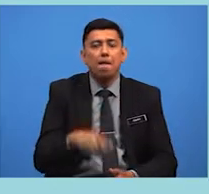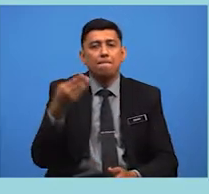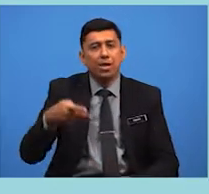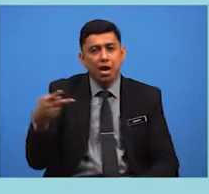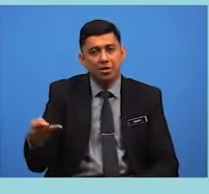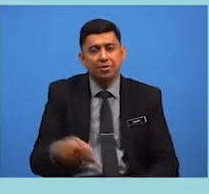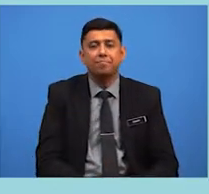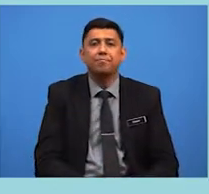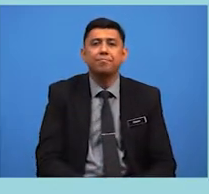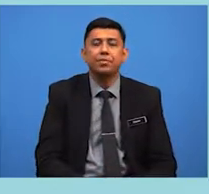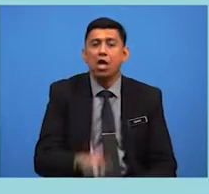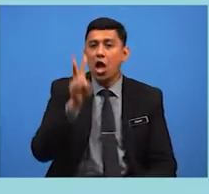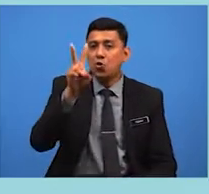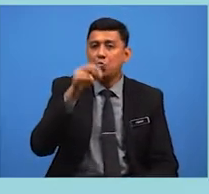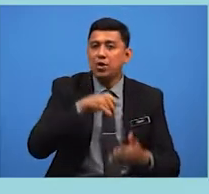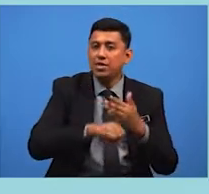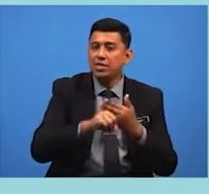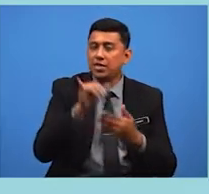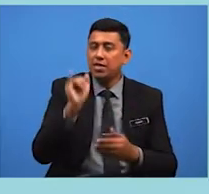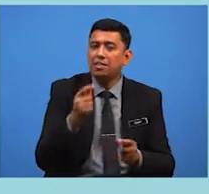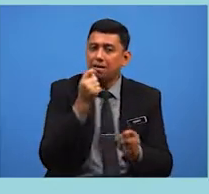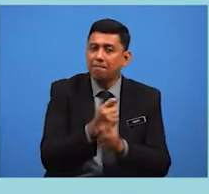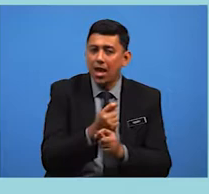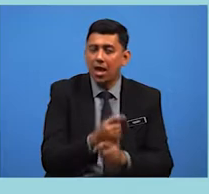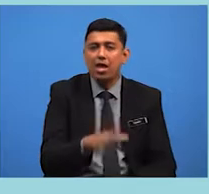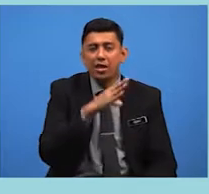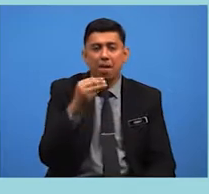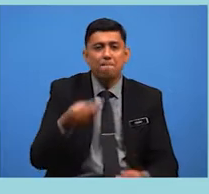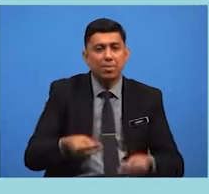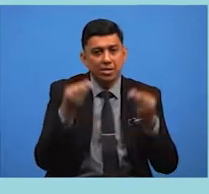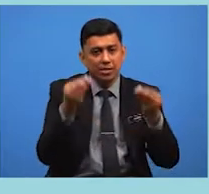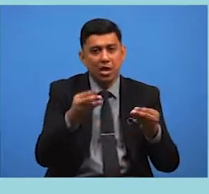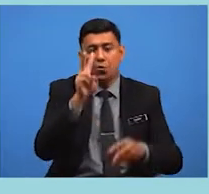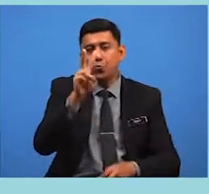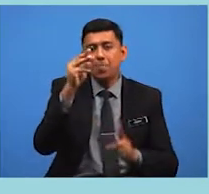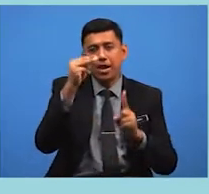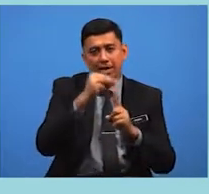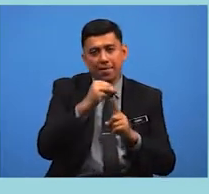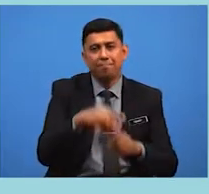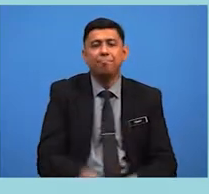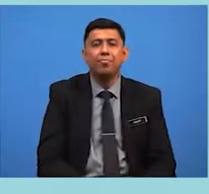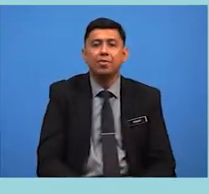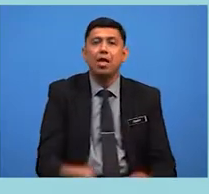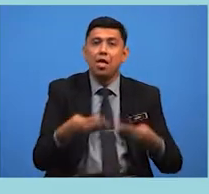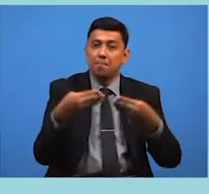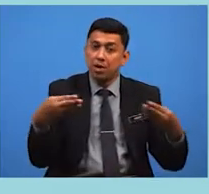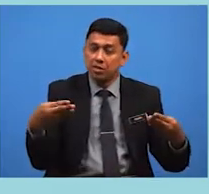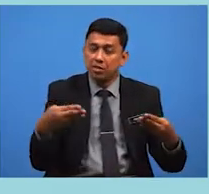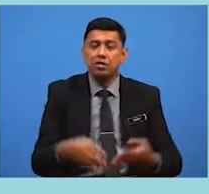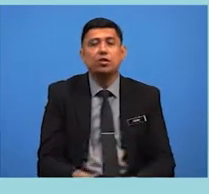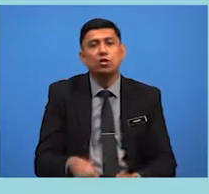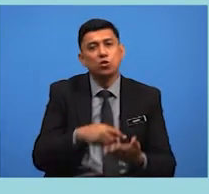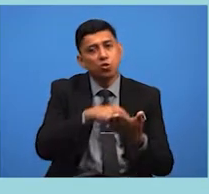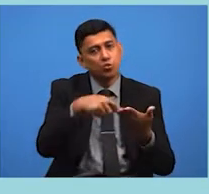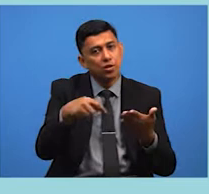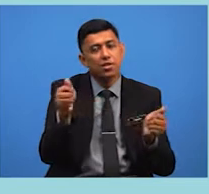ini mempunyai dua isi yang tepat dan diberikan dua markah. Bahasa boleh